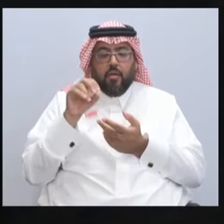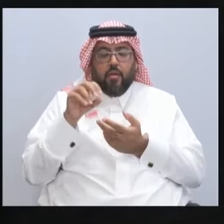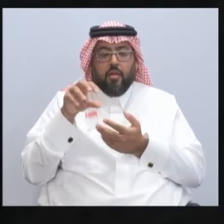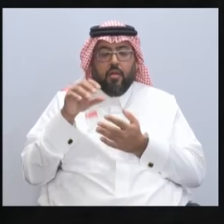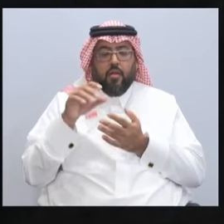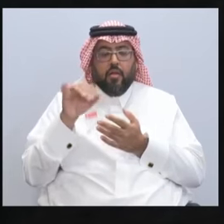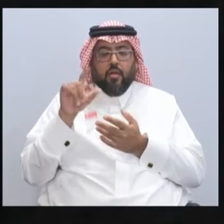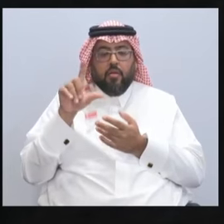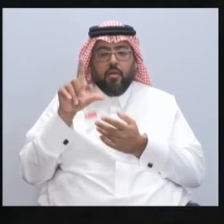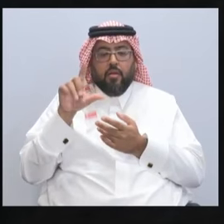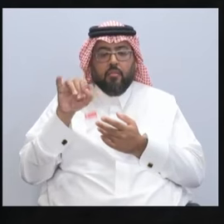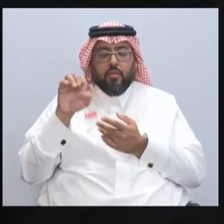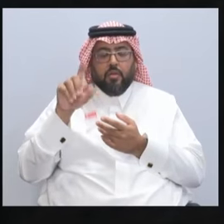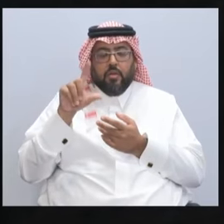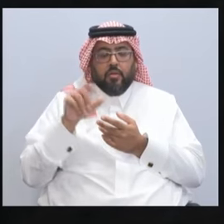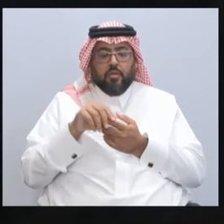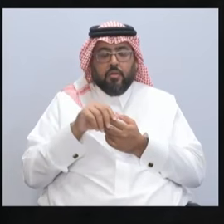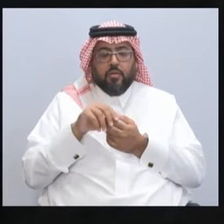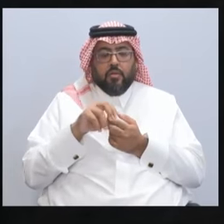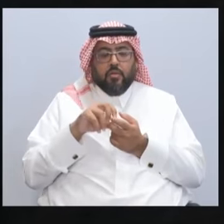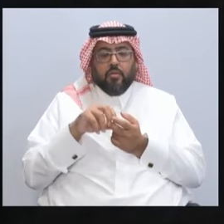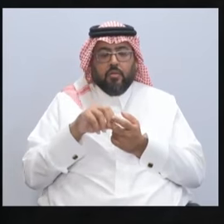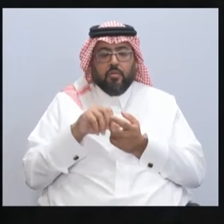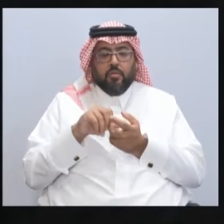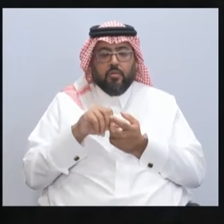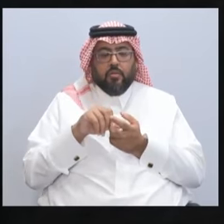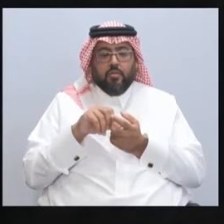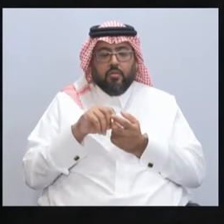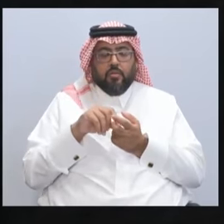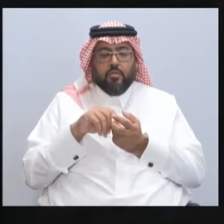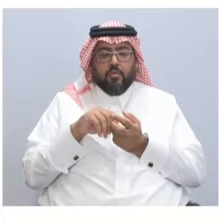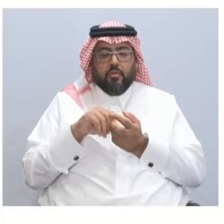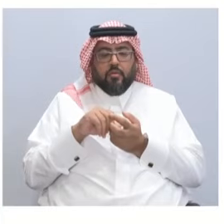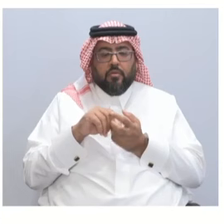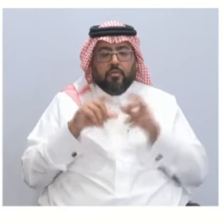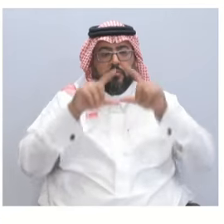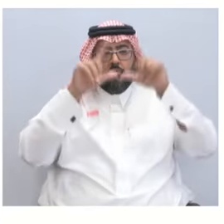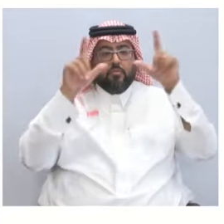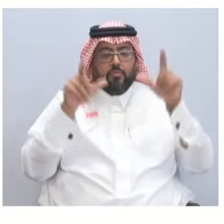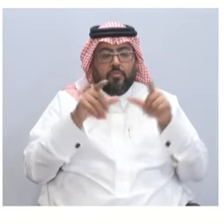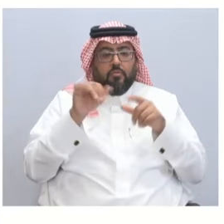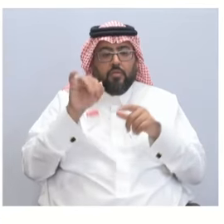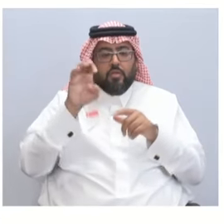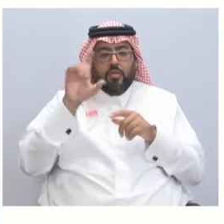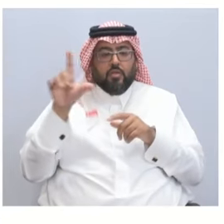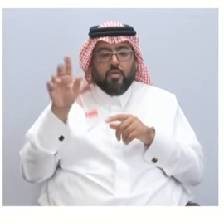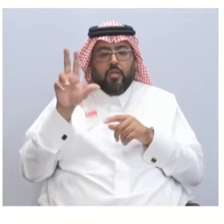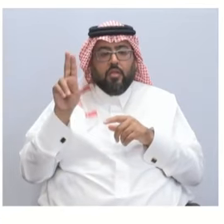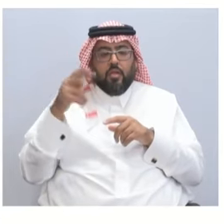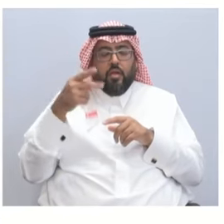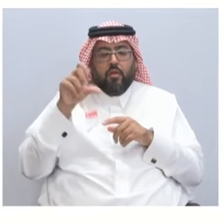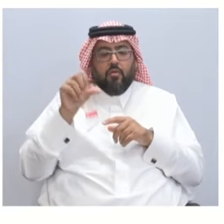مقرا للمجلس مقرا للمجلس لدينا هنا شعار مجلس التعاون